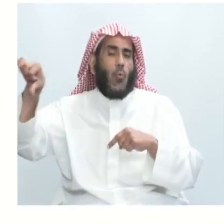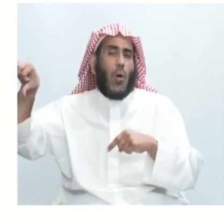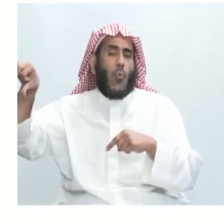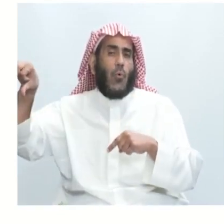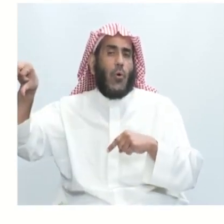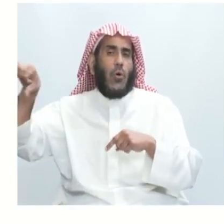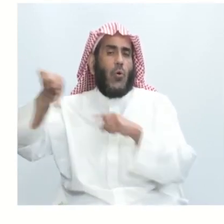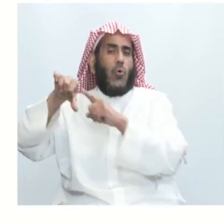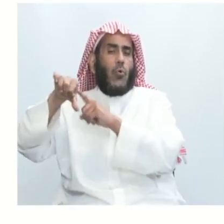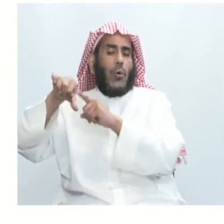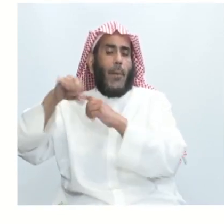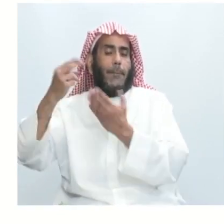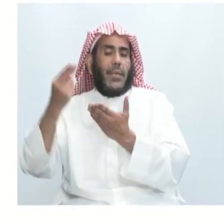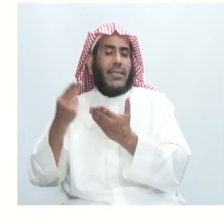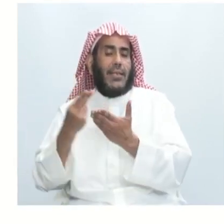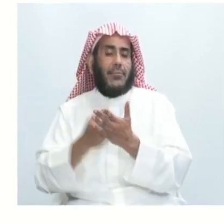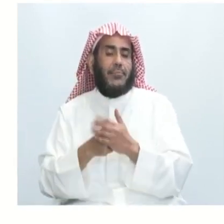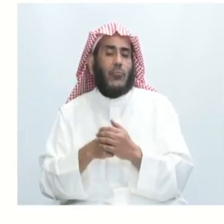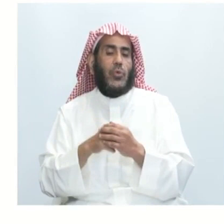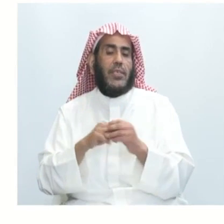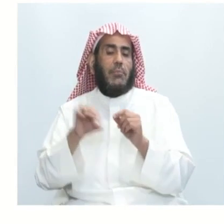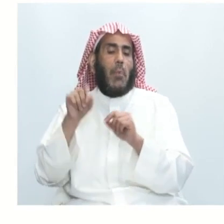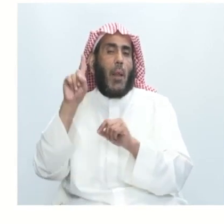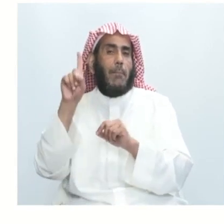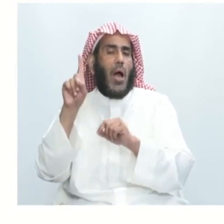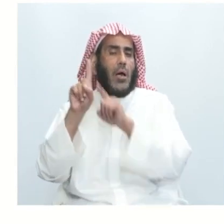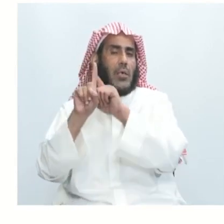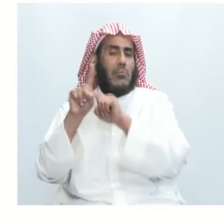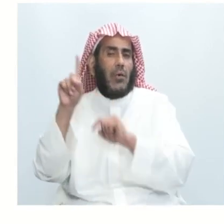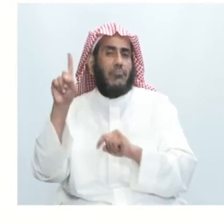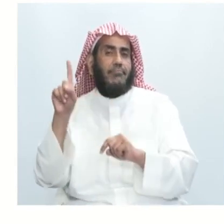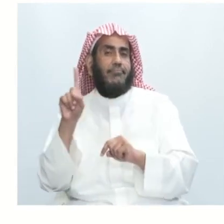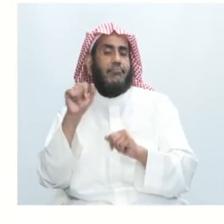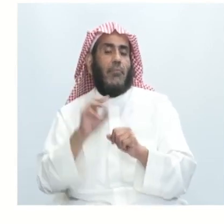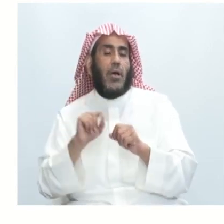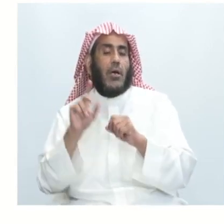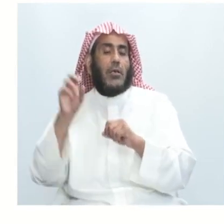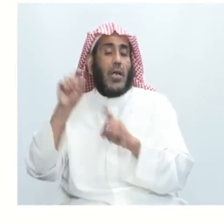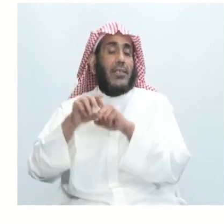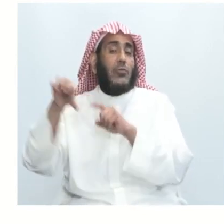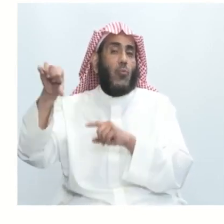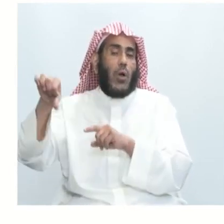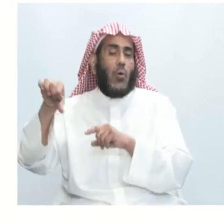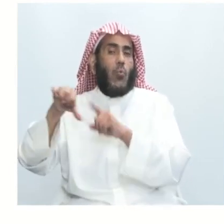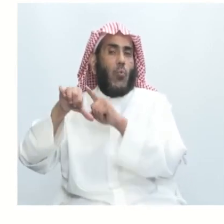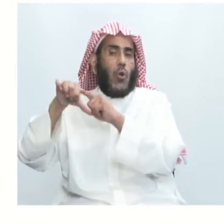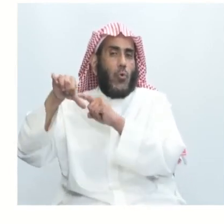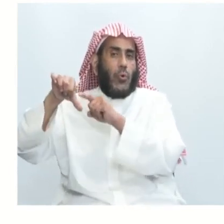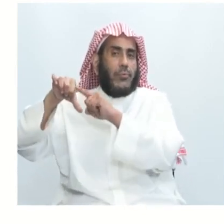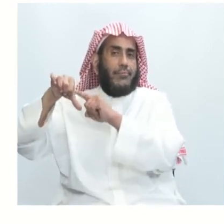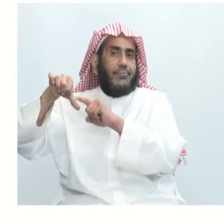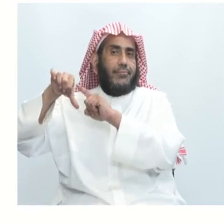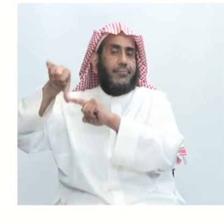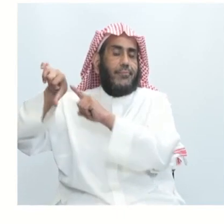وعنقه في الكتابه وهنا جسم الباب جسمه راس الواو والعنق هنا جسمه